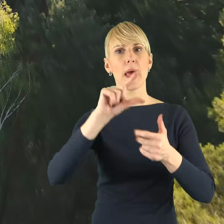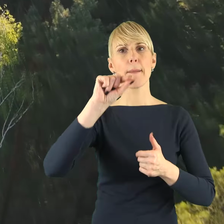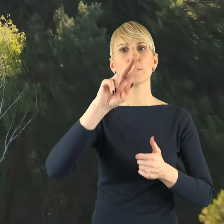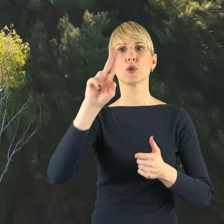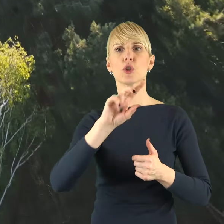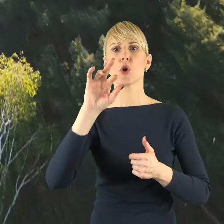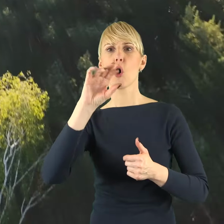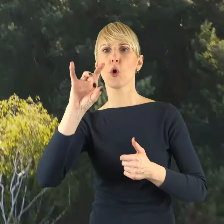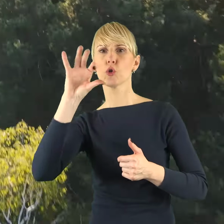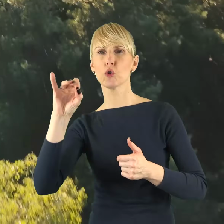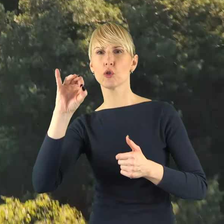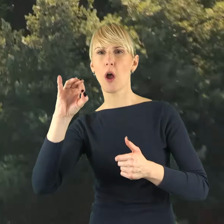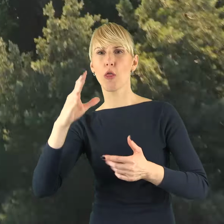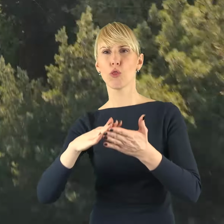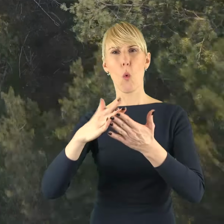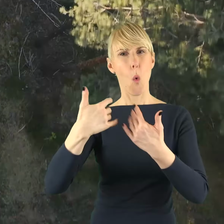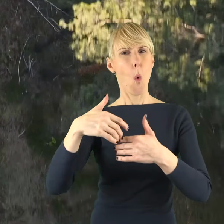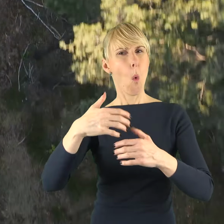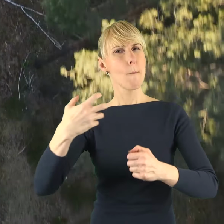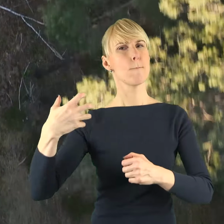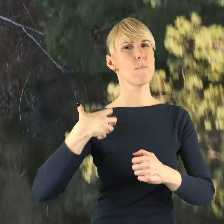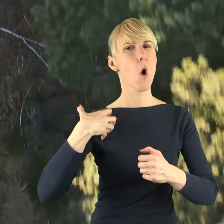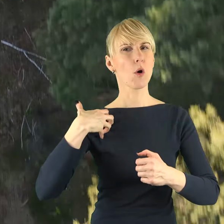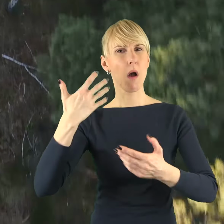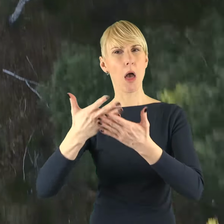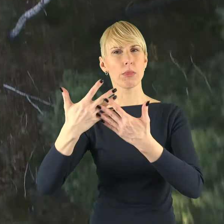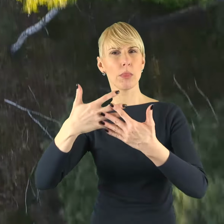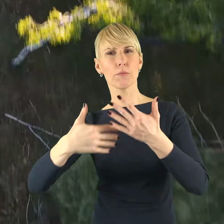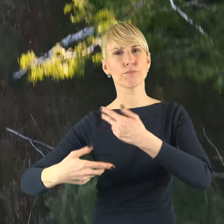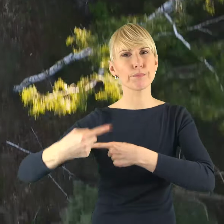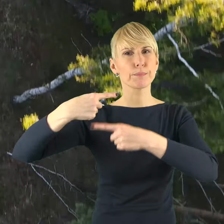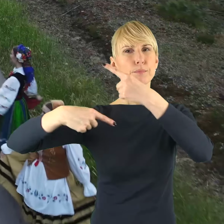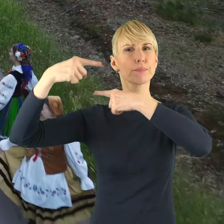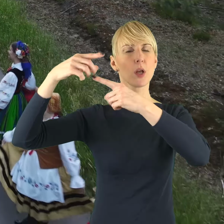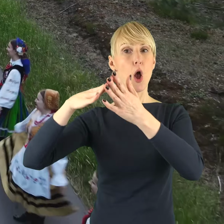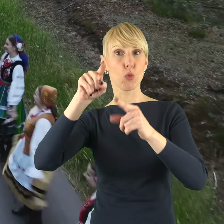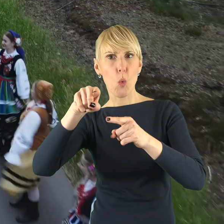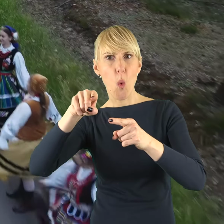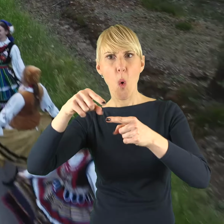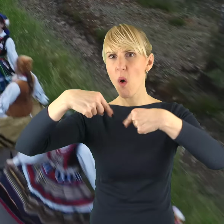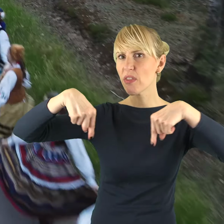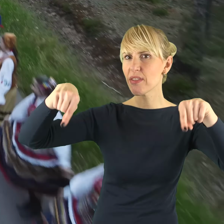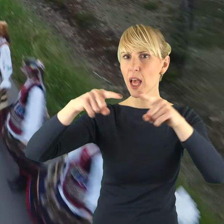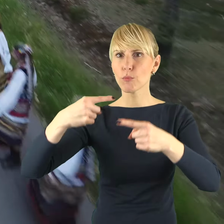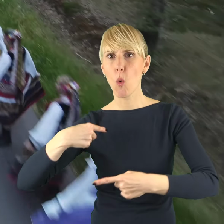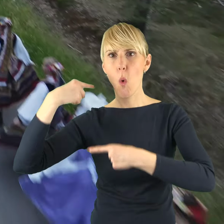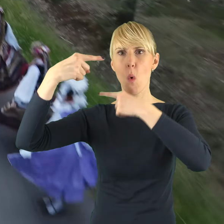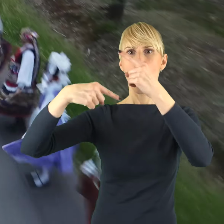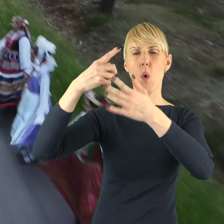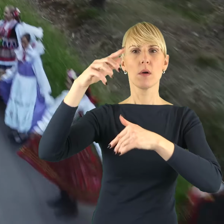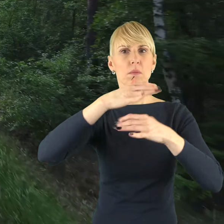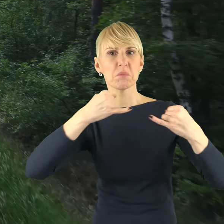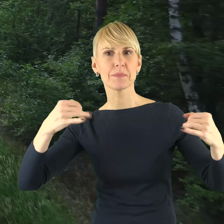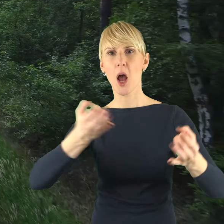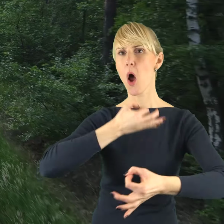Gmina Przygodzice posiada bogate dziedzictwo kultury ludowej. Prężnie działają tutaj zespoły ludowe,